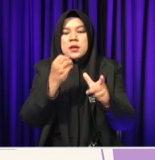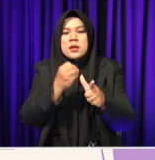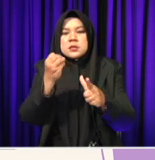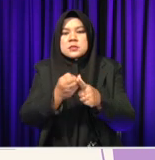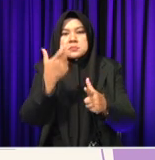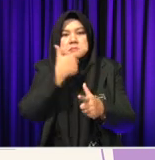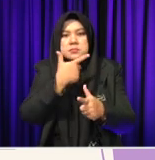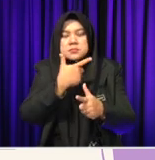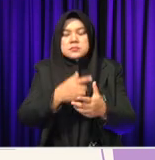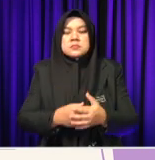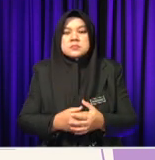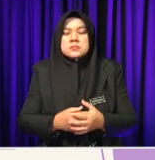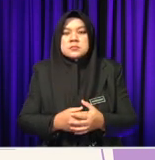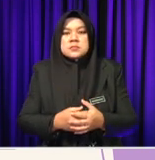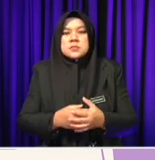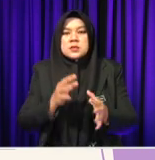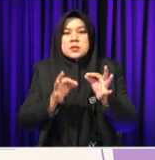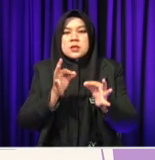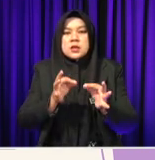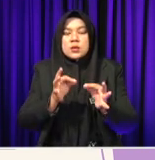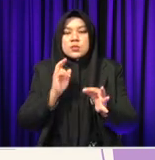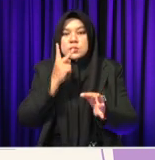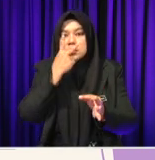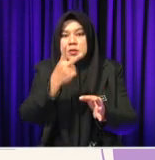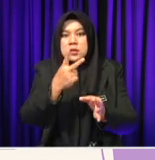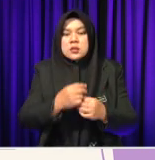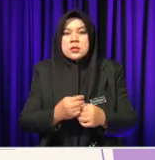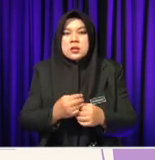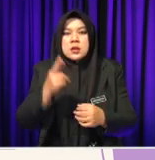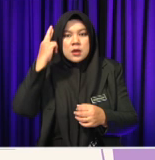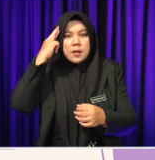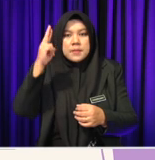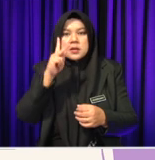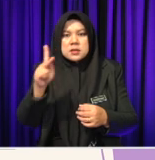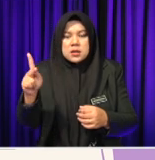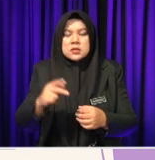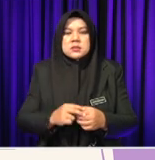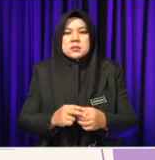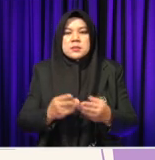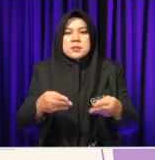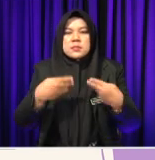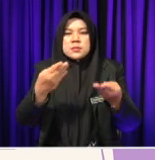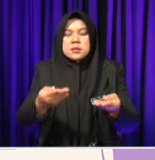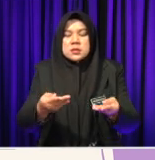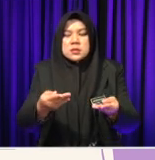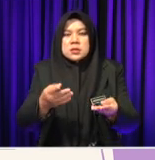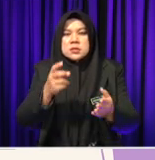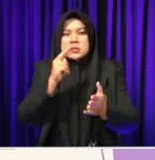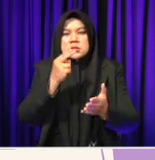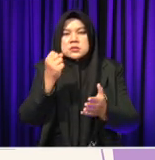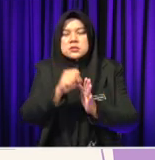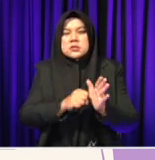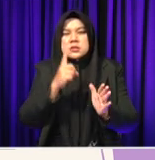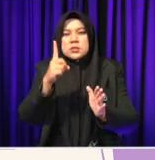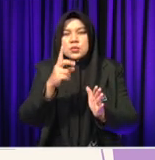bergantung kepada kehendak soalan kalau kamu lihat di situ kemudian ramalkan ramalkan ini kena memberikan sesuatu nilai yang dijangka